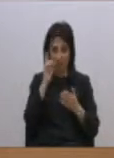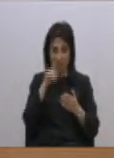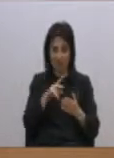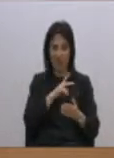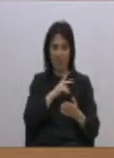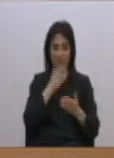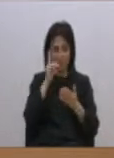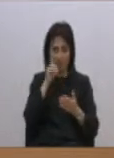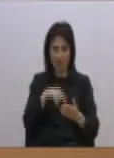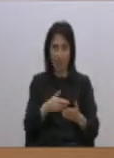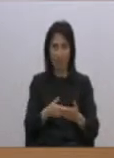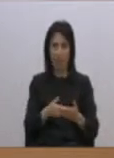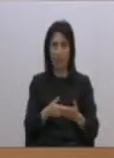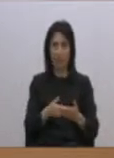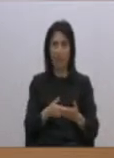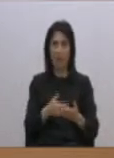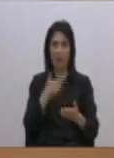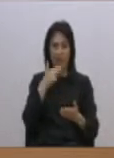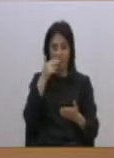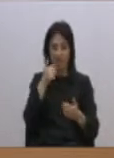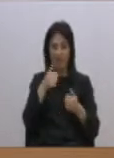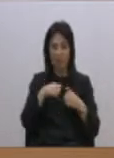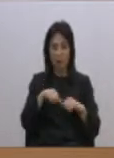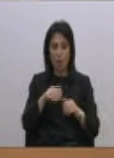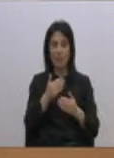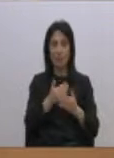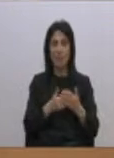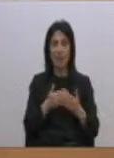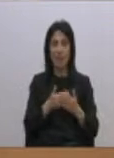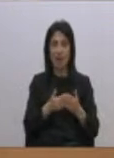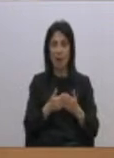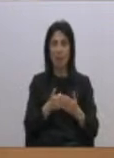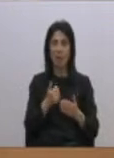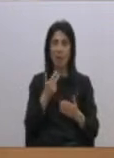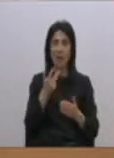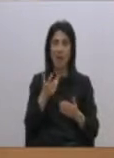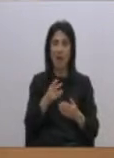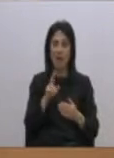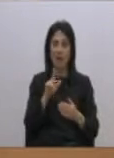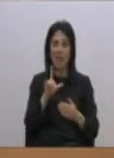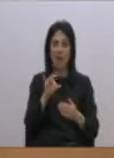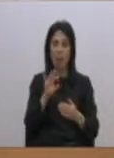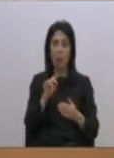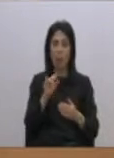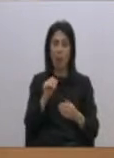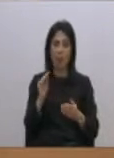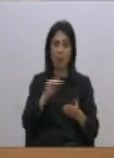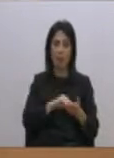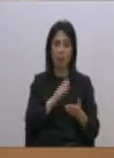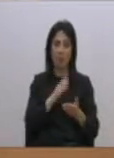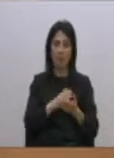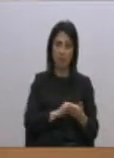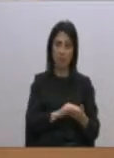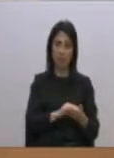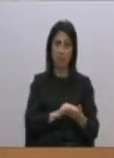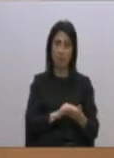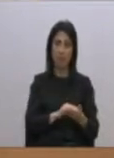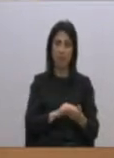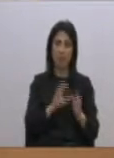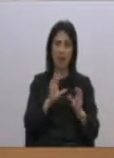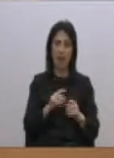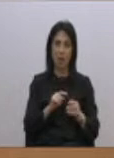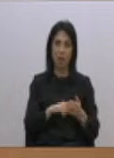englesul, în principiu, și ai veneții să comisiți recomandații, bise, ram, de ni debule, ca cu atfolis, ne am